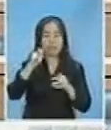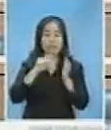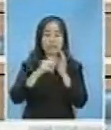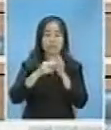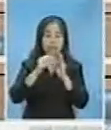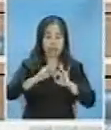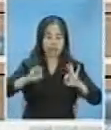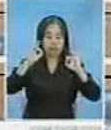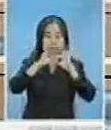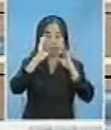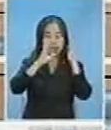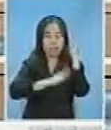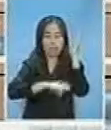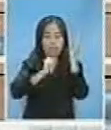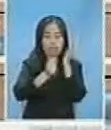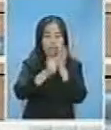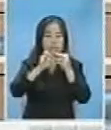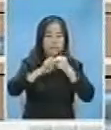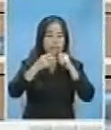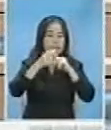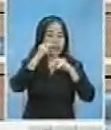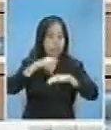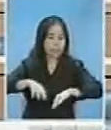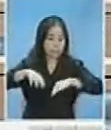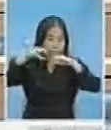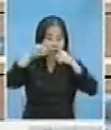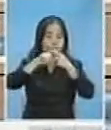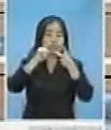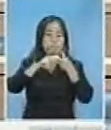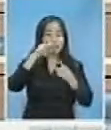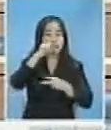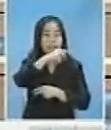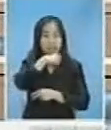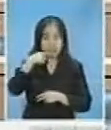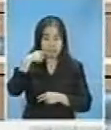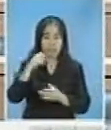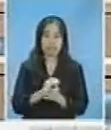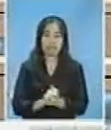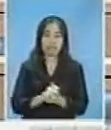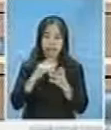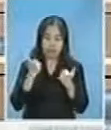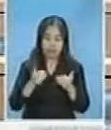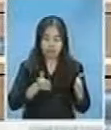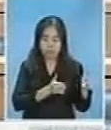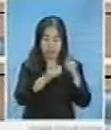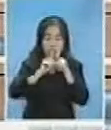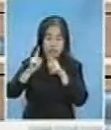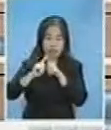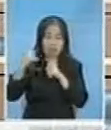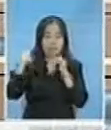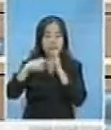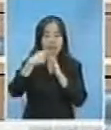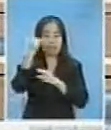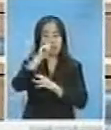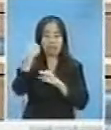โนดที่จะแก้ไขปัญหาเรื่องน้ำท่วมน้ำแล้งอย่าลืมว่าคลองดังกล่าวเป็นหัวใจหลักยังไงครับ